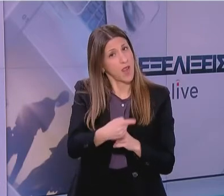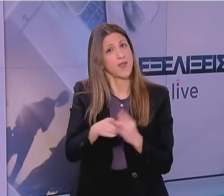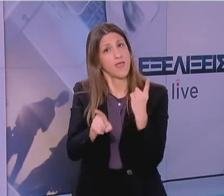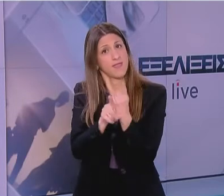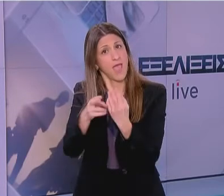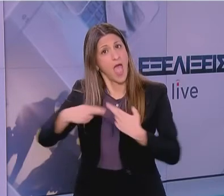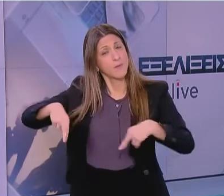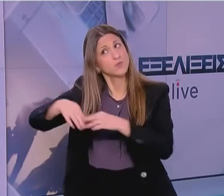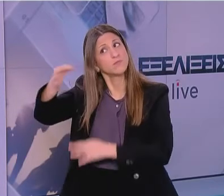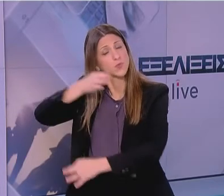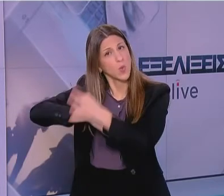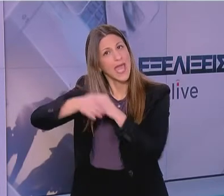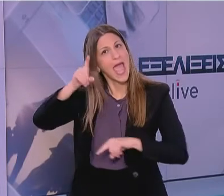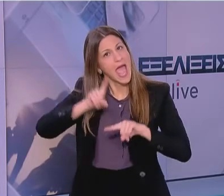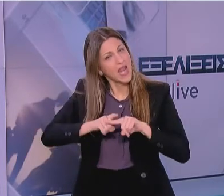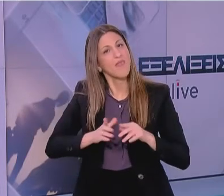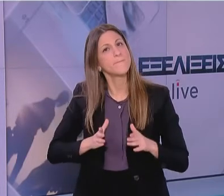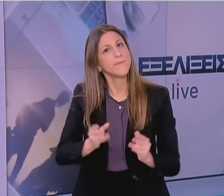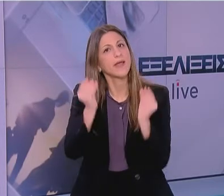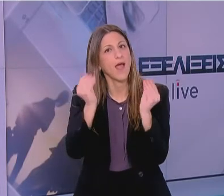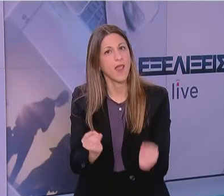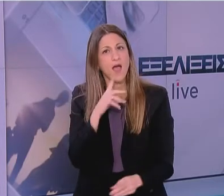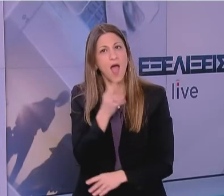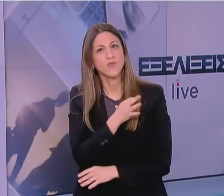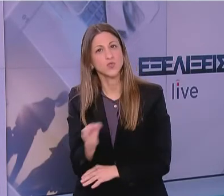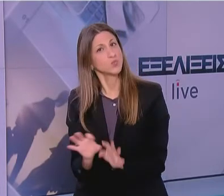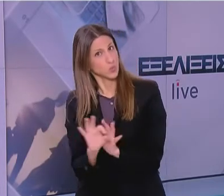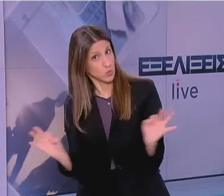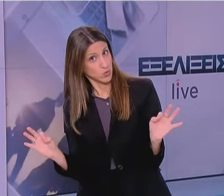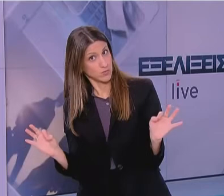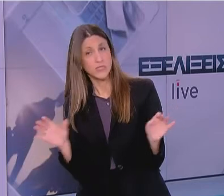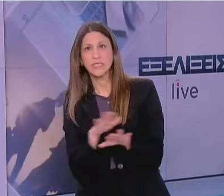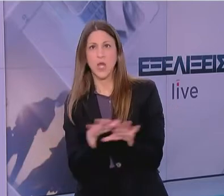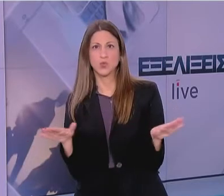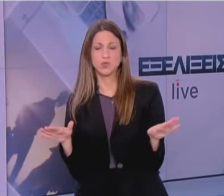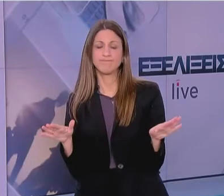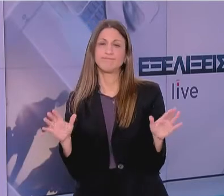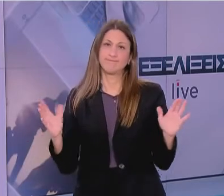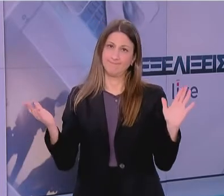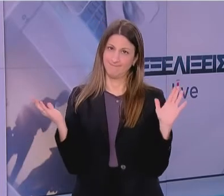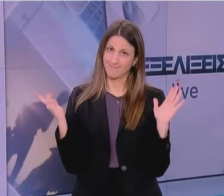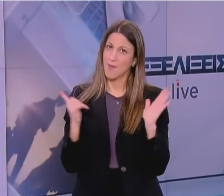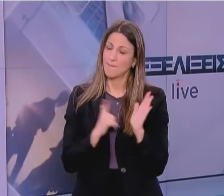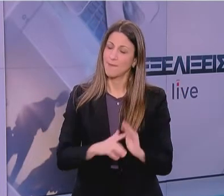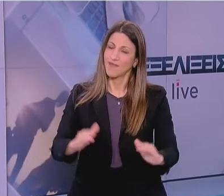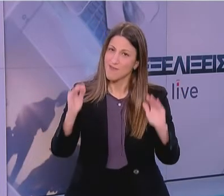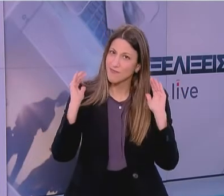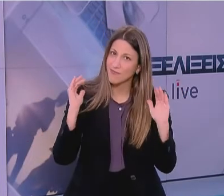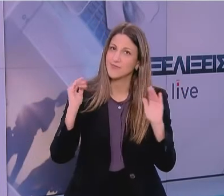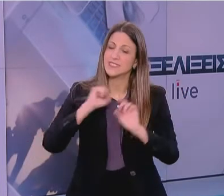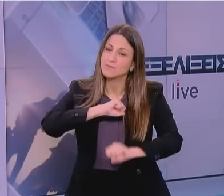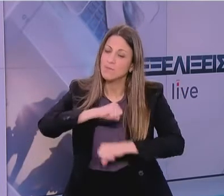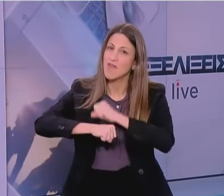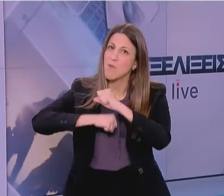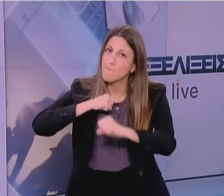Επιτροπής μας. Αυτό δεν πρέπει με κανένα τρόπο να οδηγήσει σε φυσικασμό. Δεν θέλουμε η εικόνα μας να ανατραπεί τις επόμενες